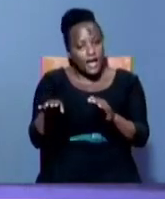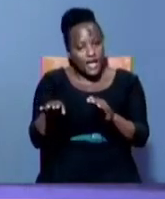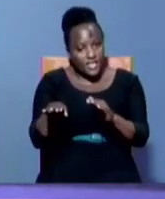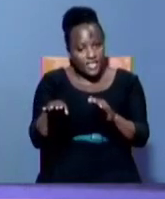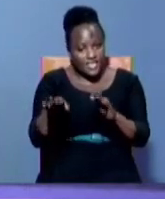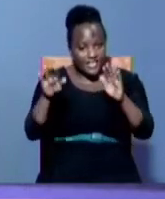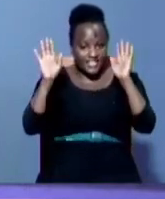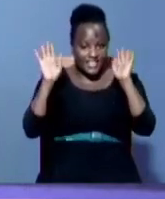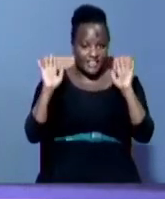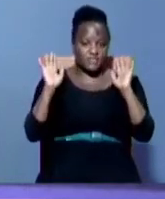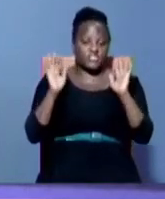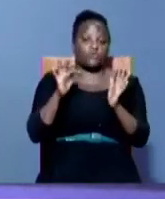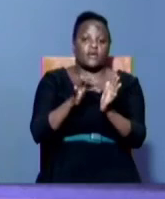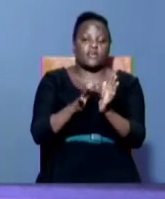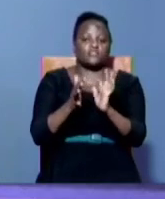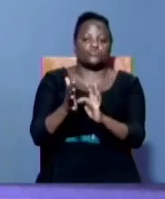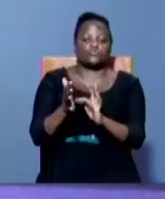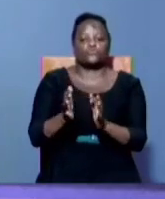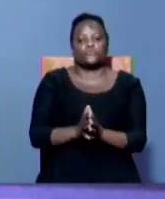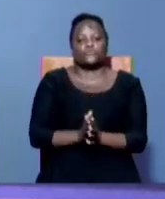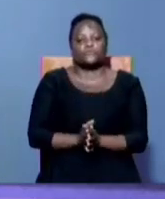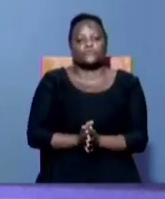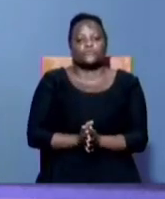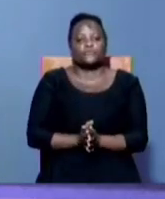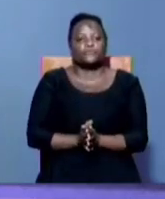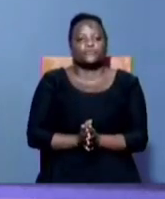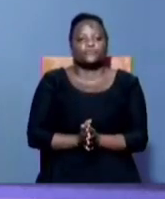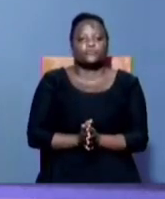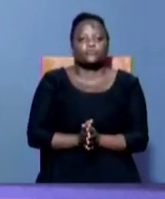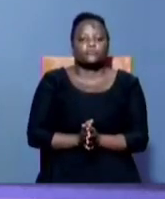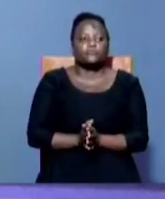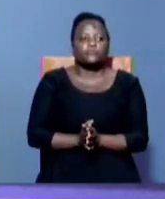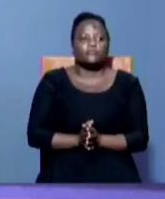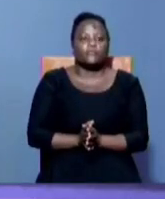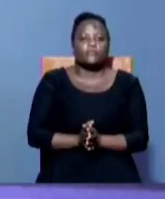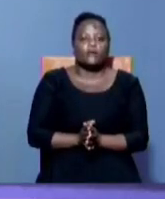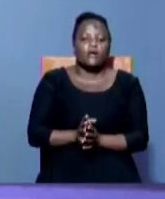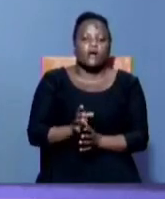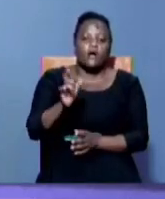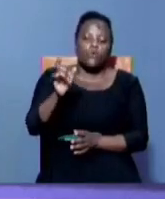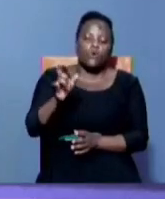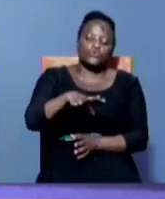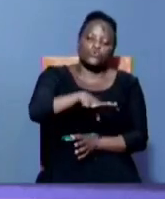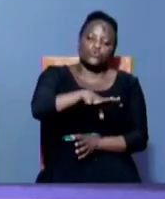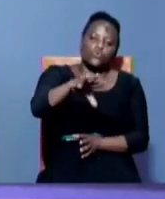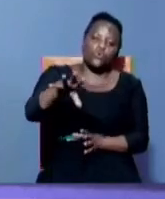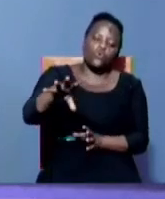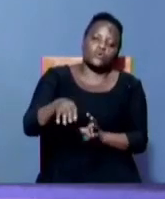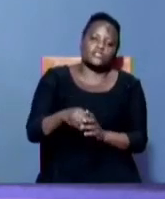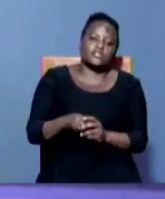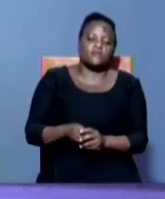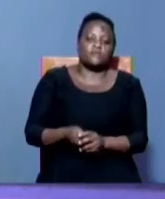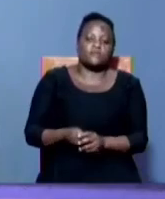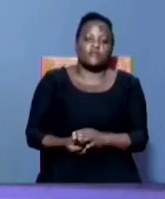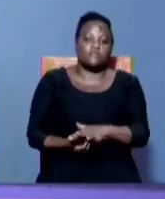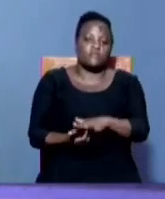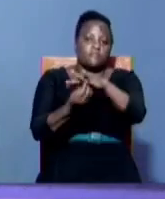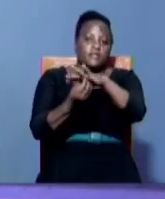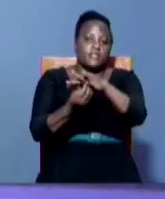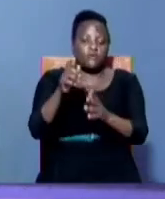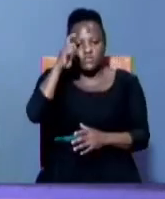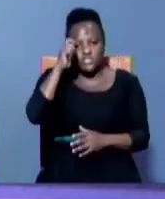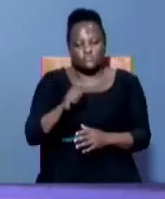wanajisalimisha kwa mamlaka yake. Kama nakumbuka, ndio maana nikaeleza wale wote waliopewa dhamana wameheshimiwa namna hiyo, na